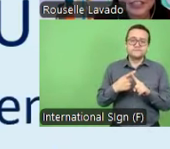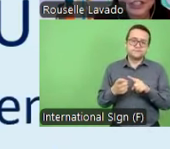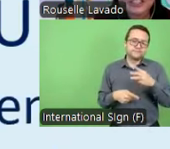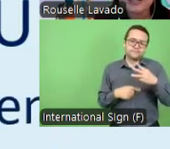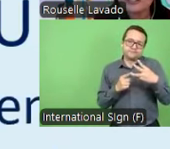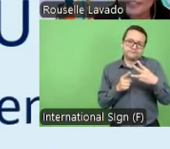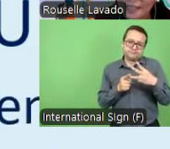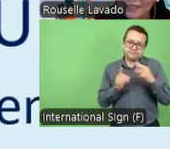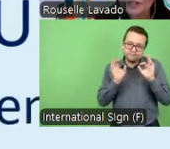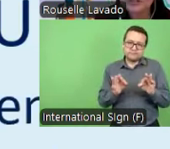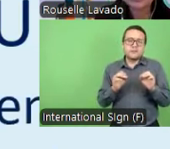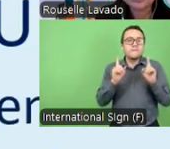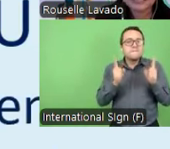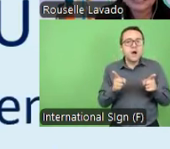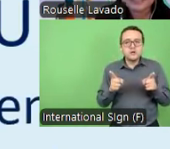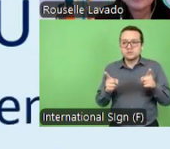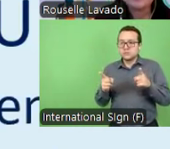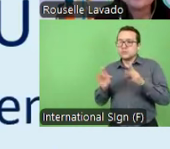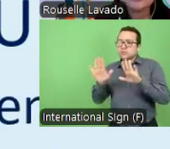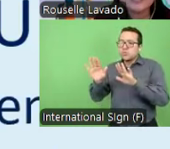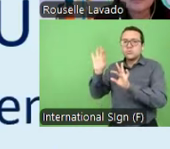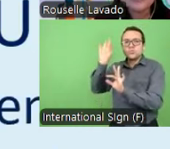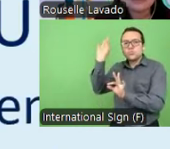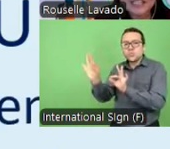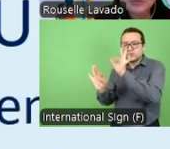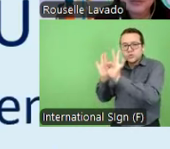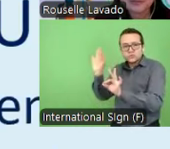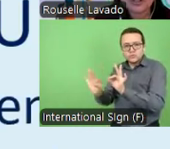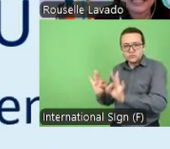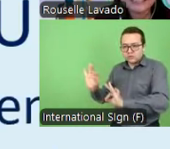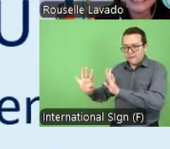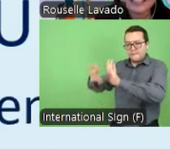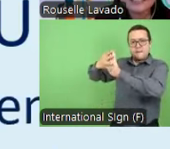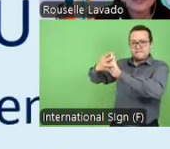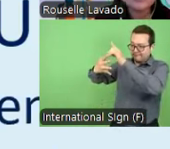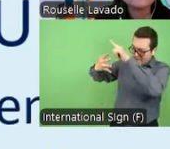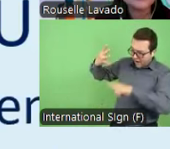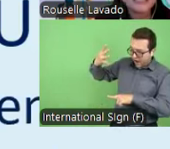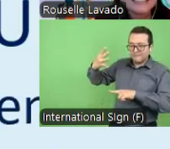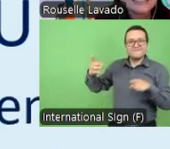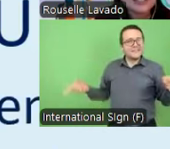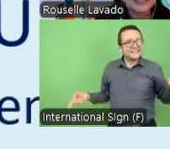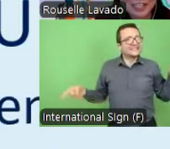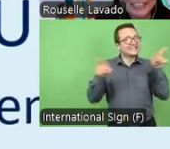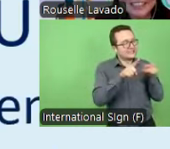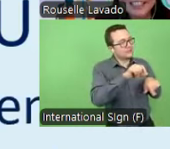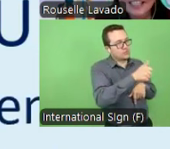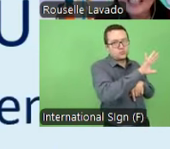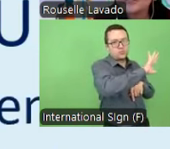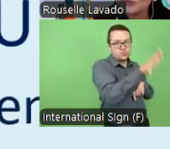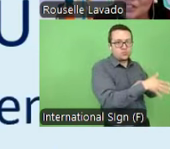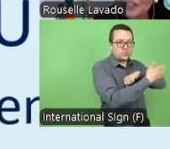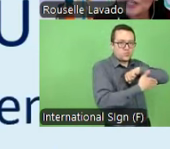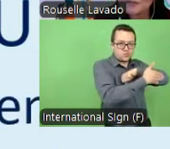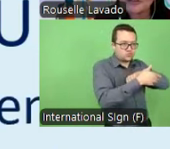normalisées, utiliser des indicateurs comparables et des définitions harmonisées dans le temps et entre les pays. Cela nous aidera à évaluer